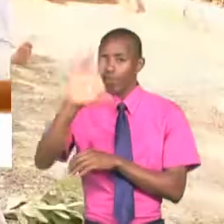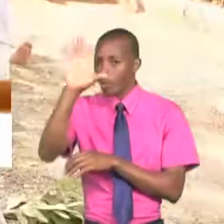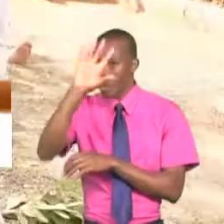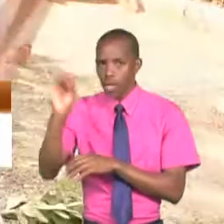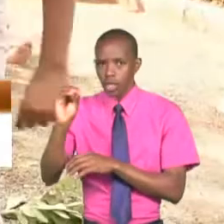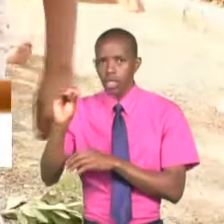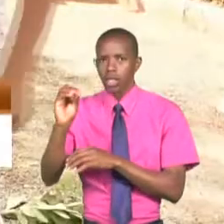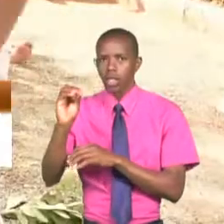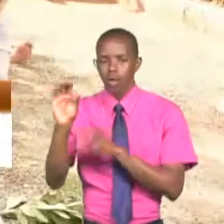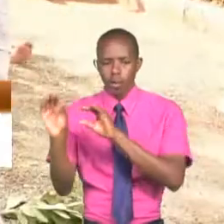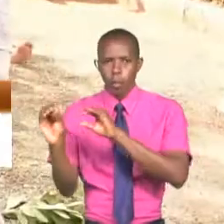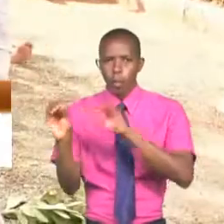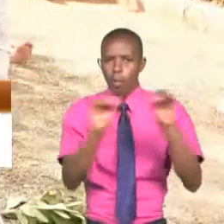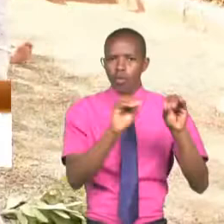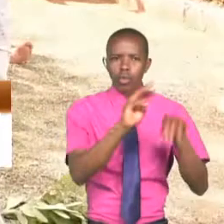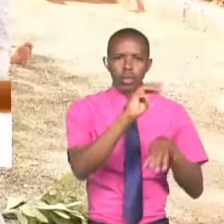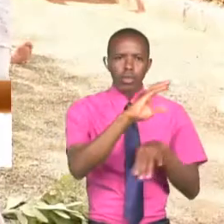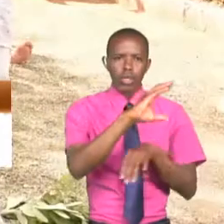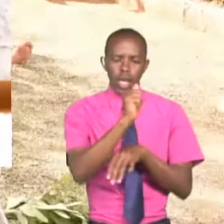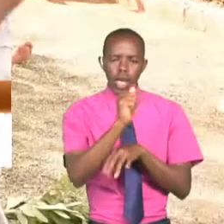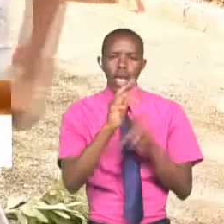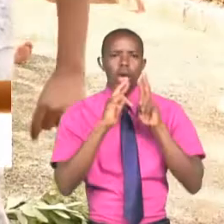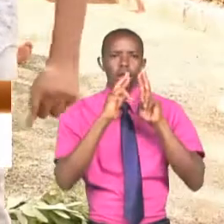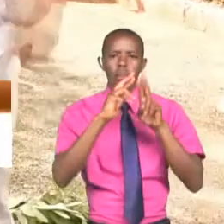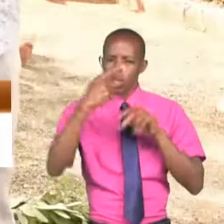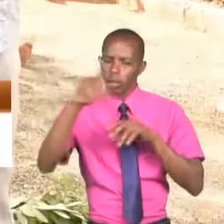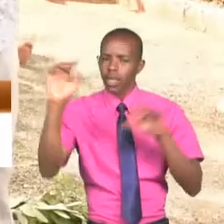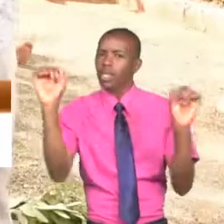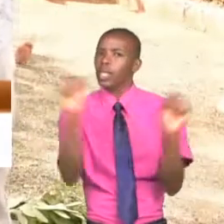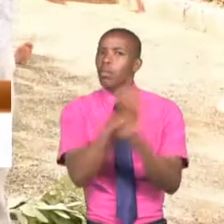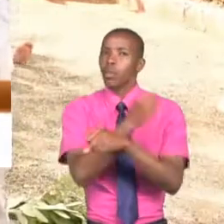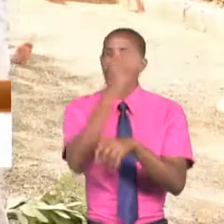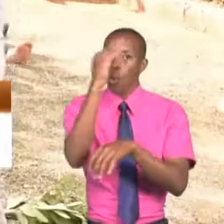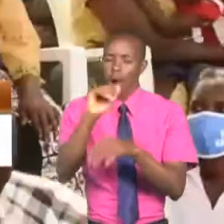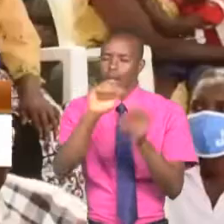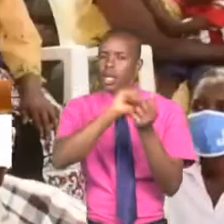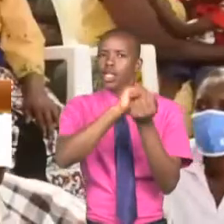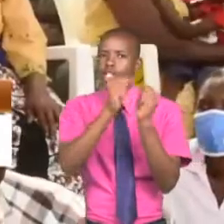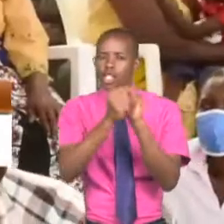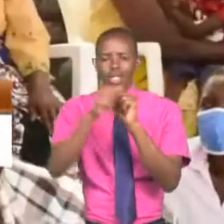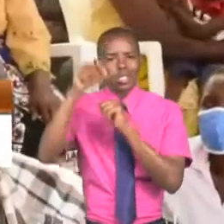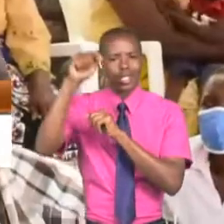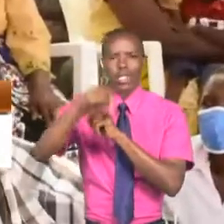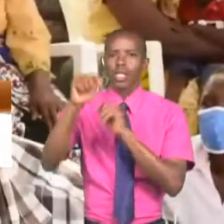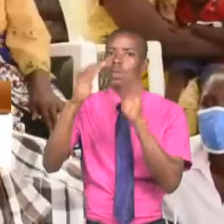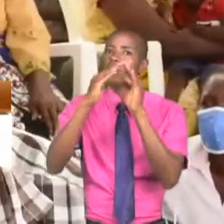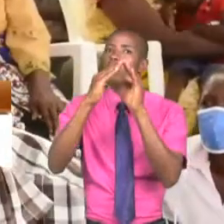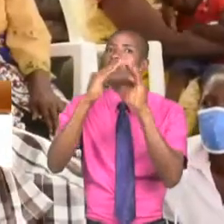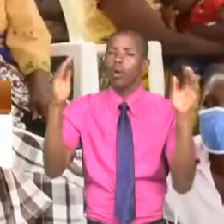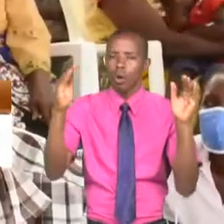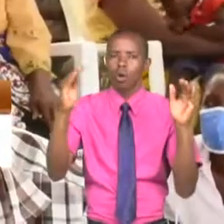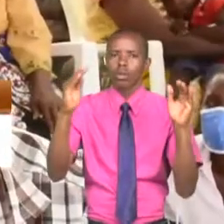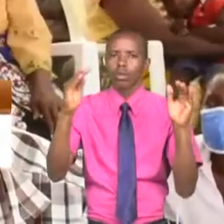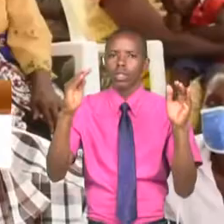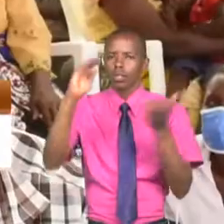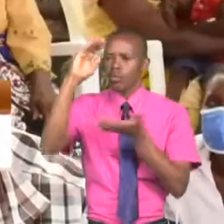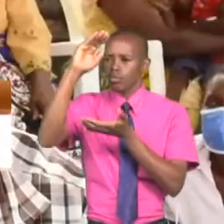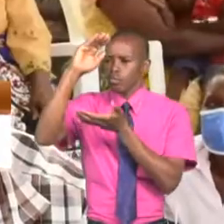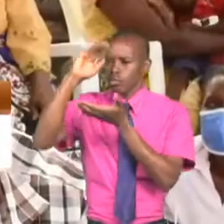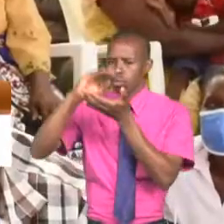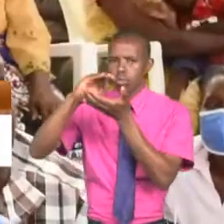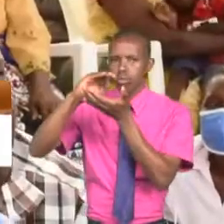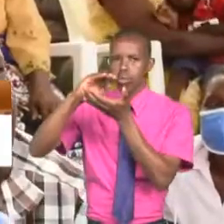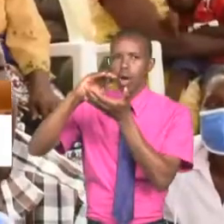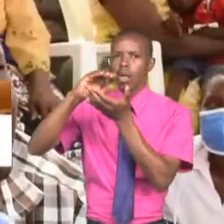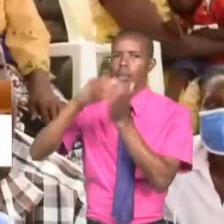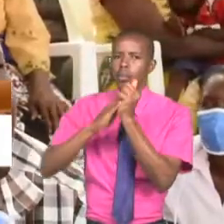kwa wawakilishi wadi, ripoti hiyo haiwezi kupitishwa kwani marekebisho yanahitajika zaidi, hasa katika kupunguza nyadhifa